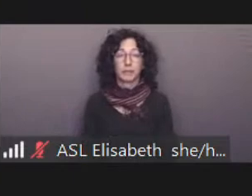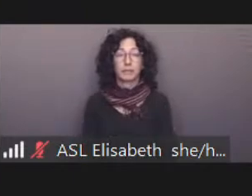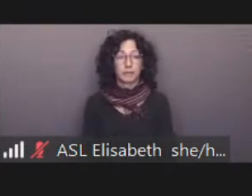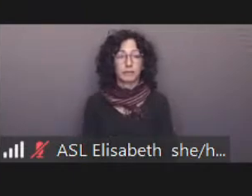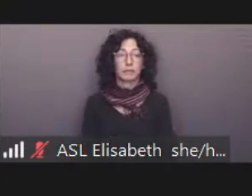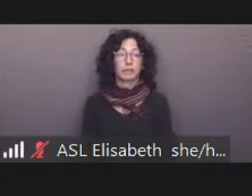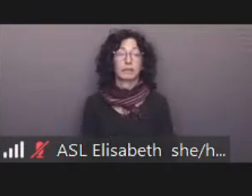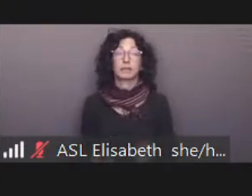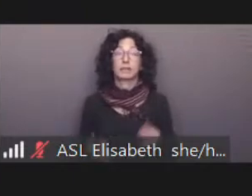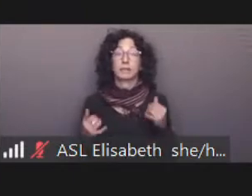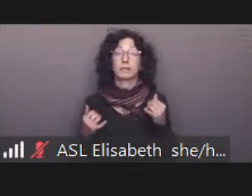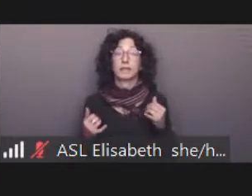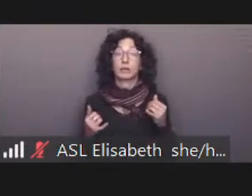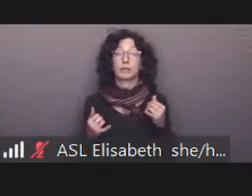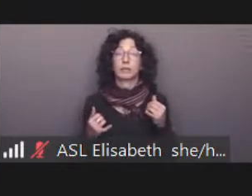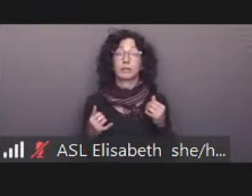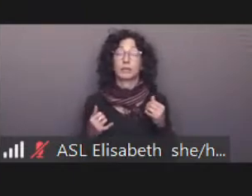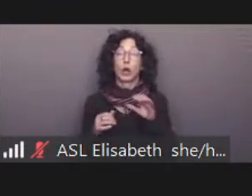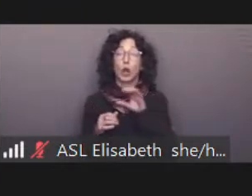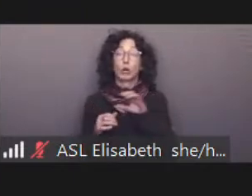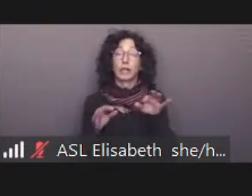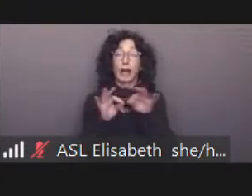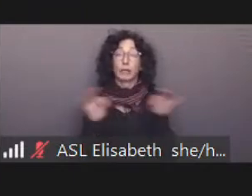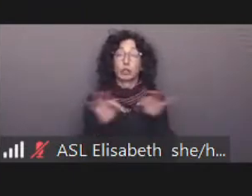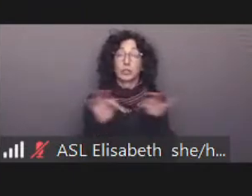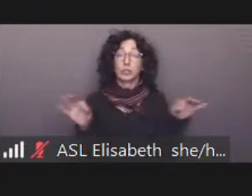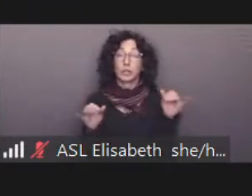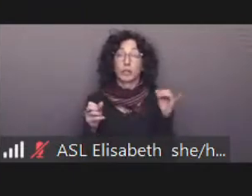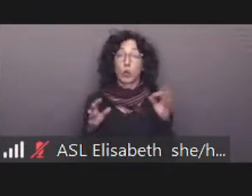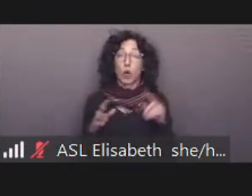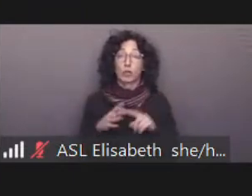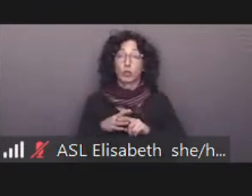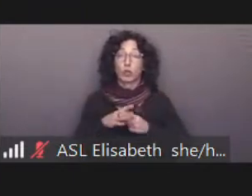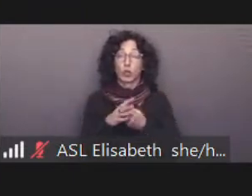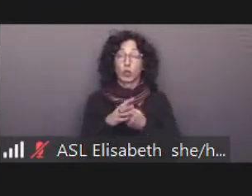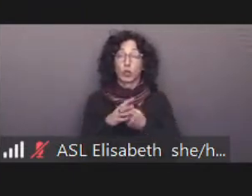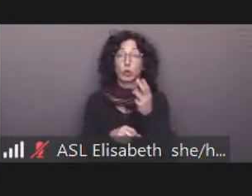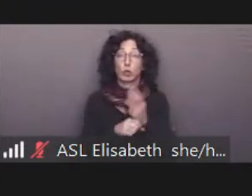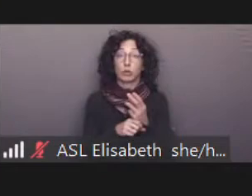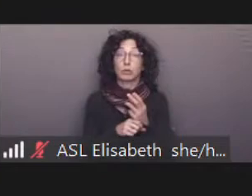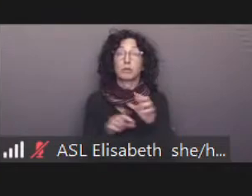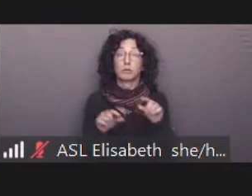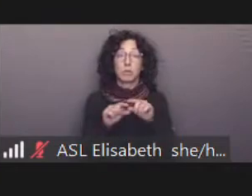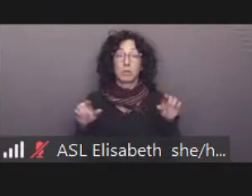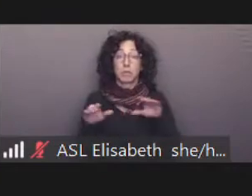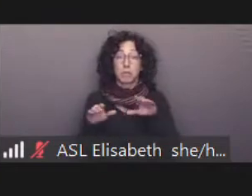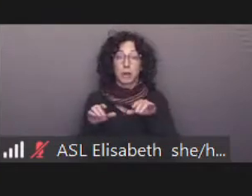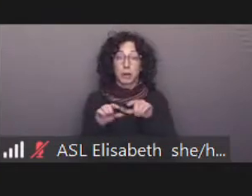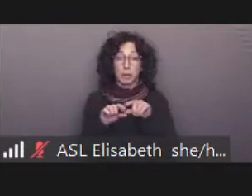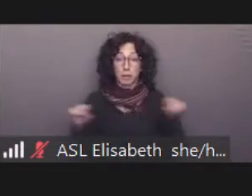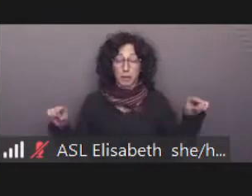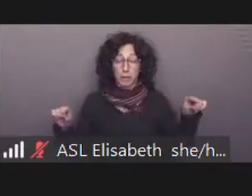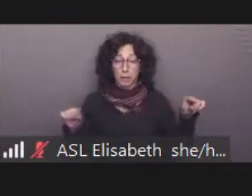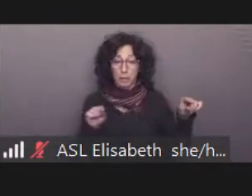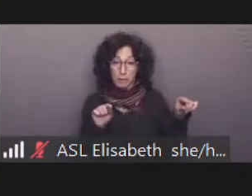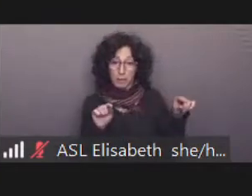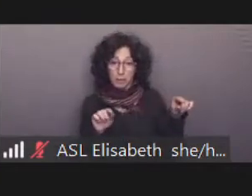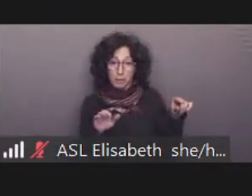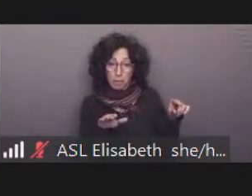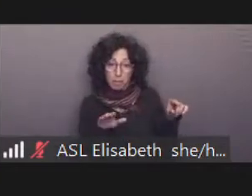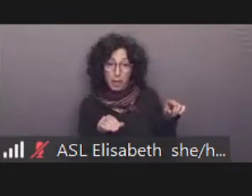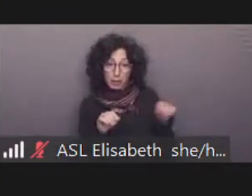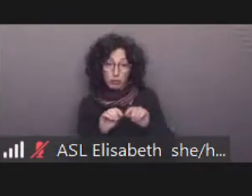Housekeeping. Closed caption. To activate closed caption, select the closed caption button at the bottom of your